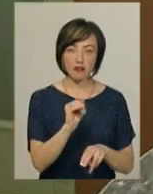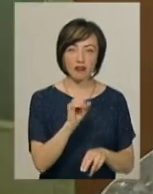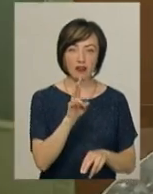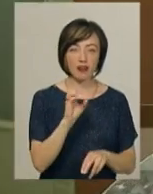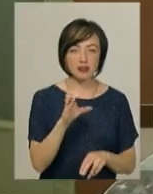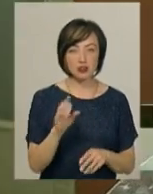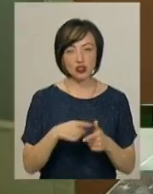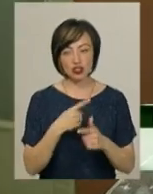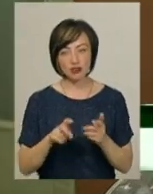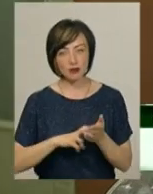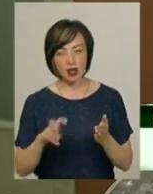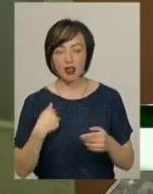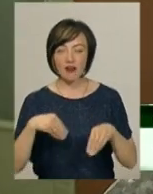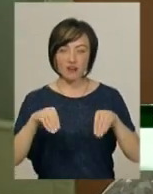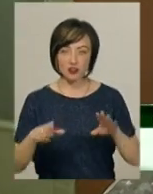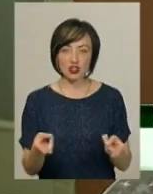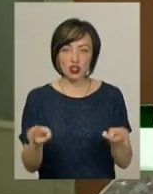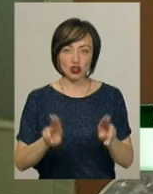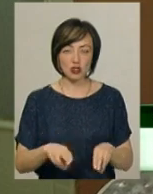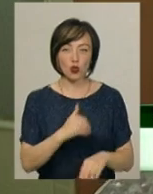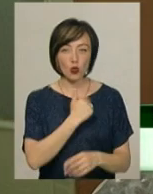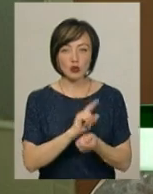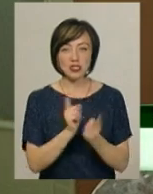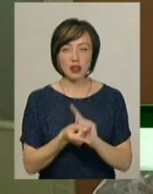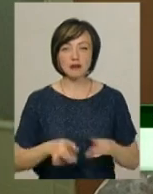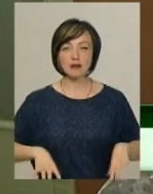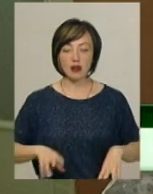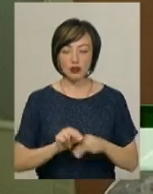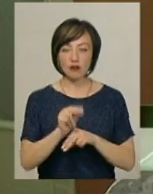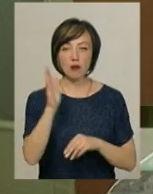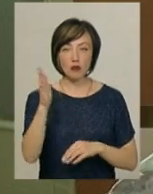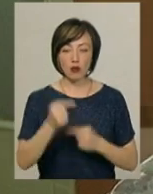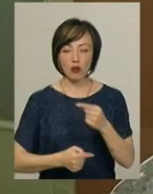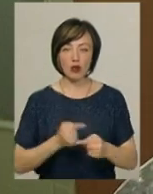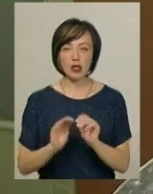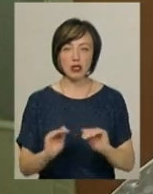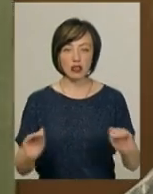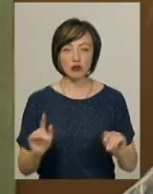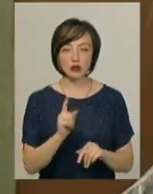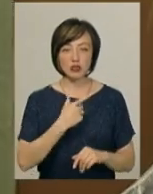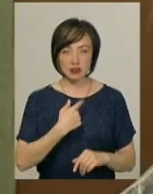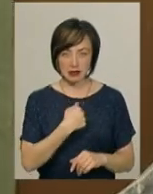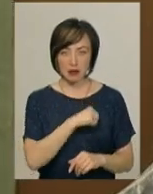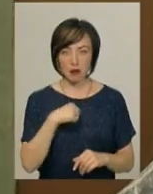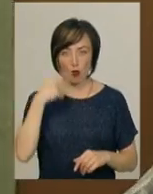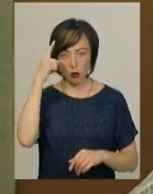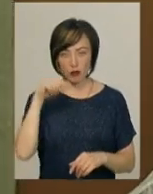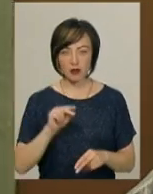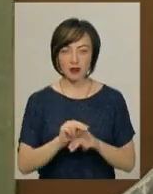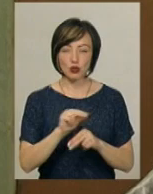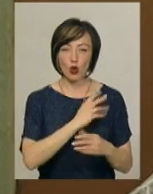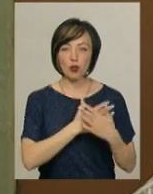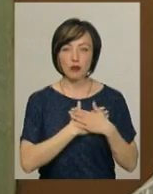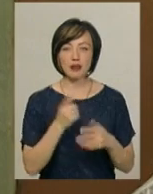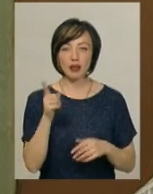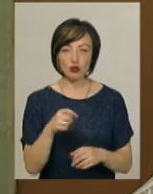ні. Звичайно, я вирішувала залишатися. Я хочу стати тренером і навчити майбутнє покоління дітей, тому що сама вмію. Хочу навчити їх любити